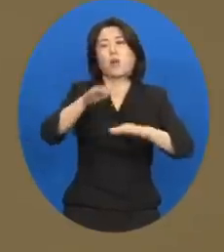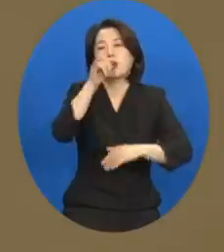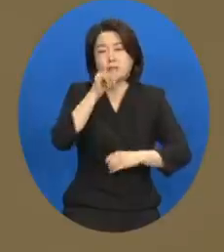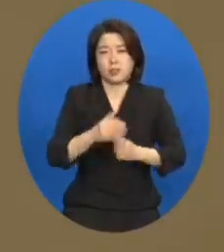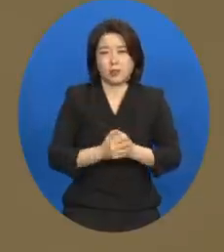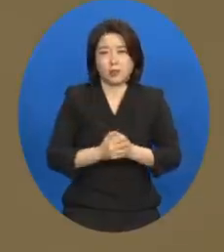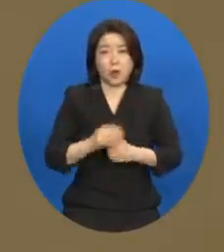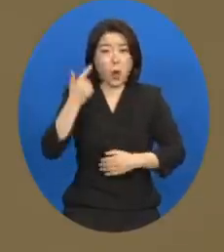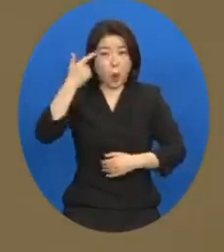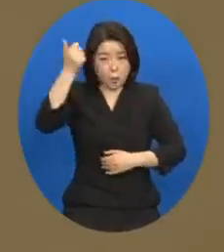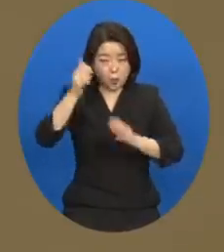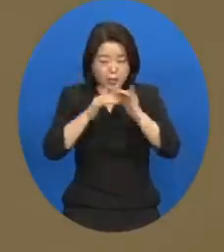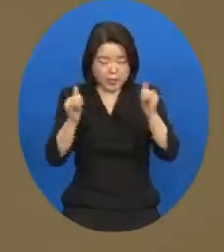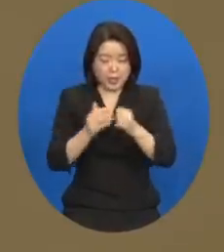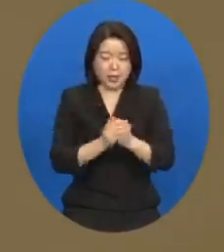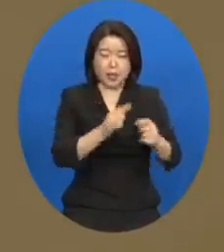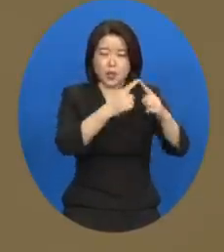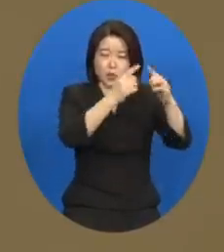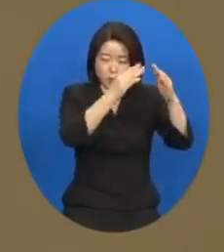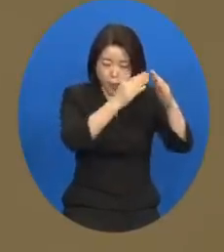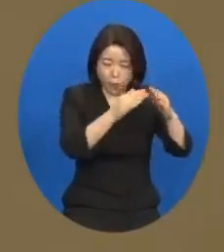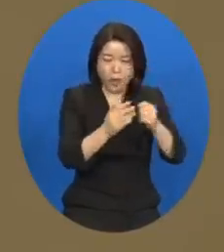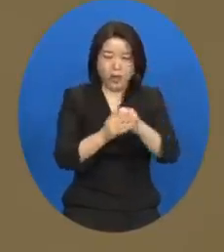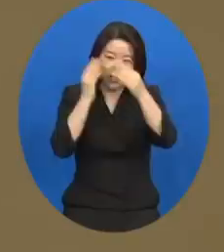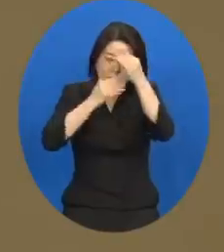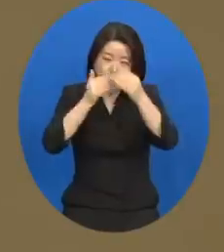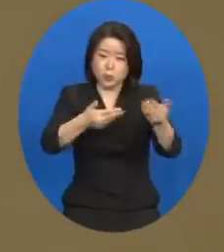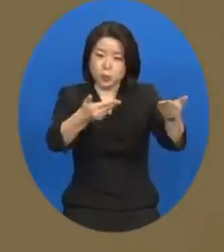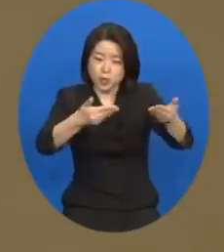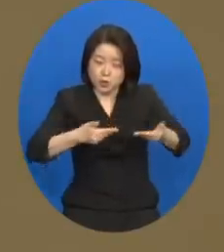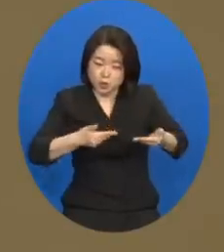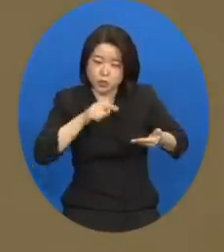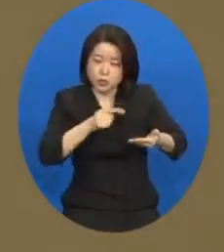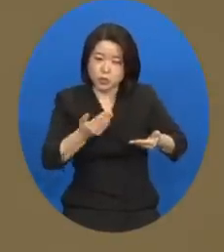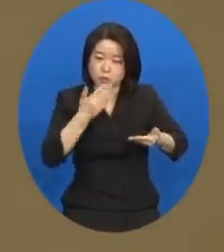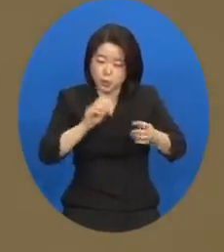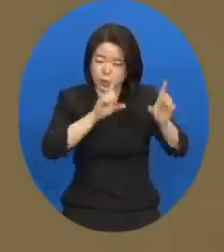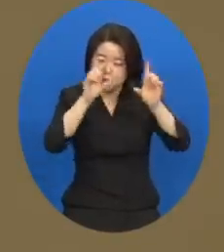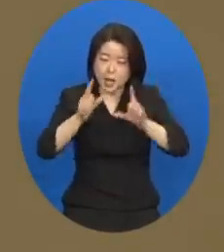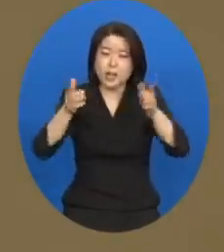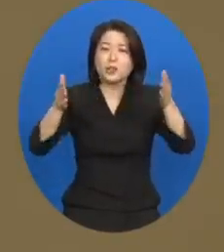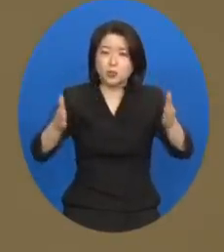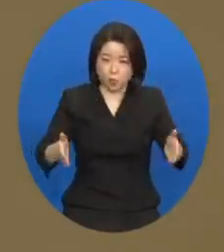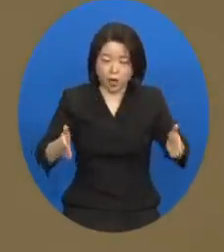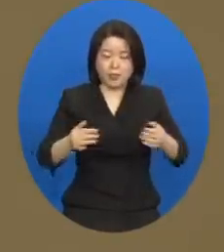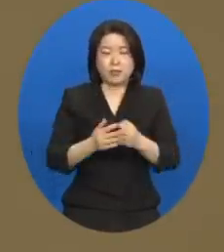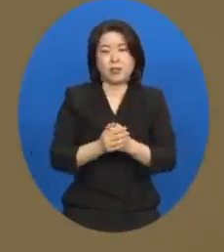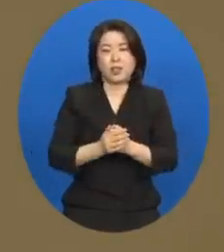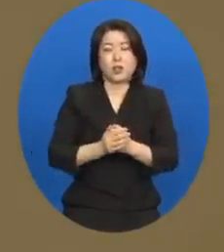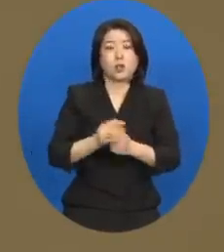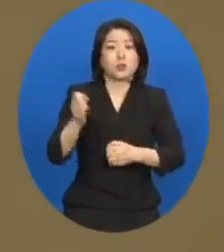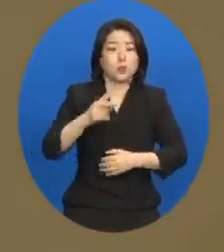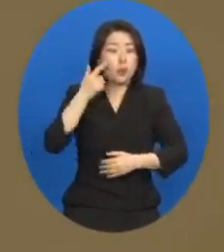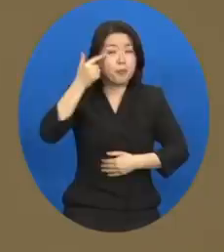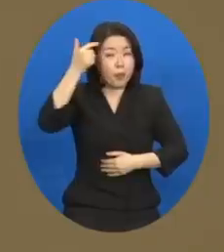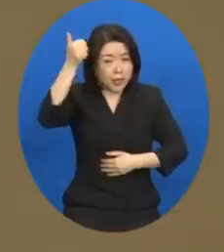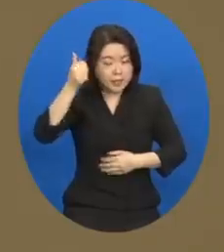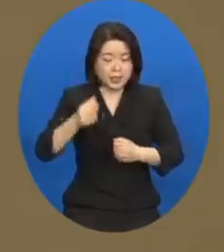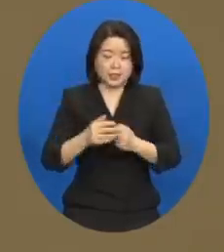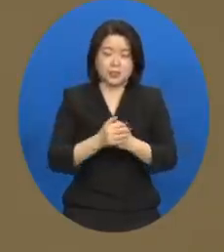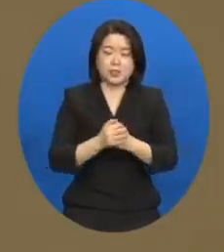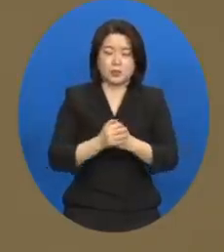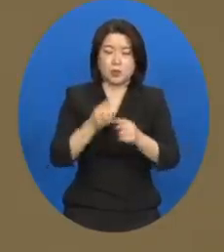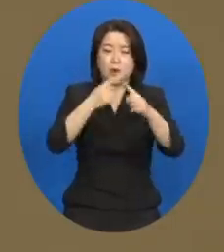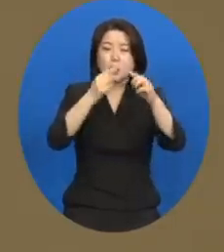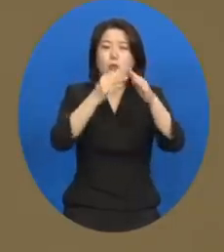목회자가 교회와 성도들이 공급하는 것을 통해서 살면서 그리고 그 목회자는 교우들을